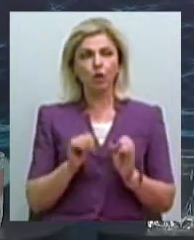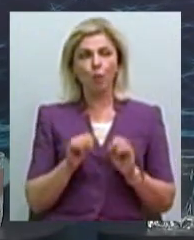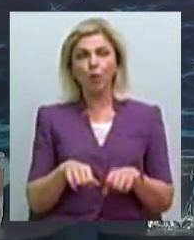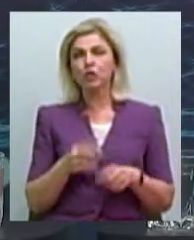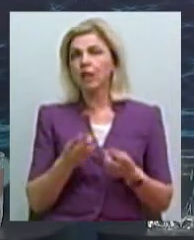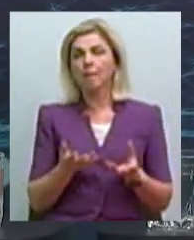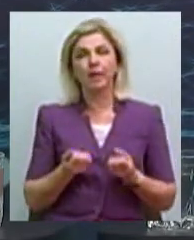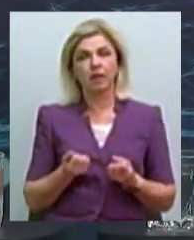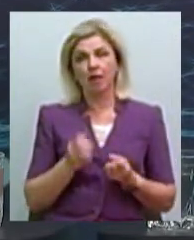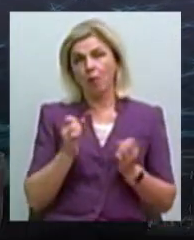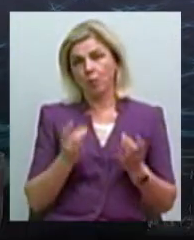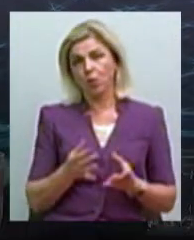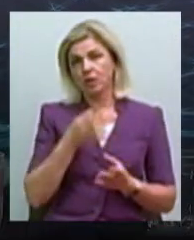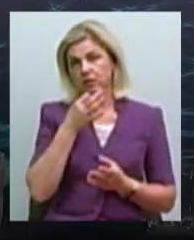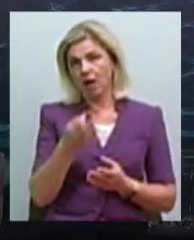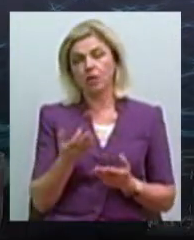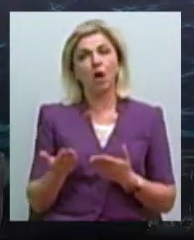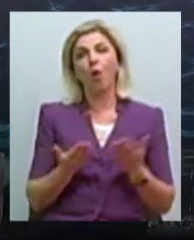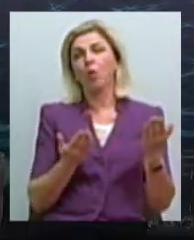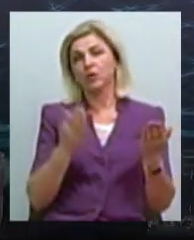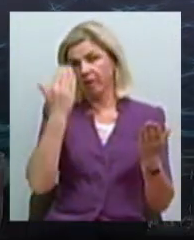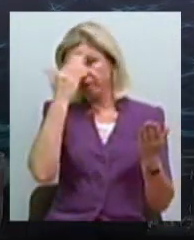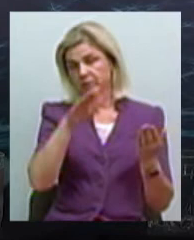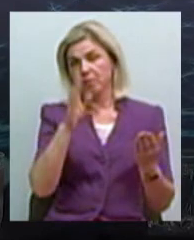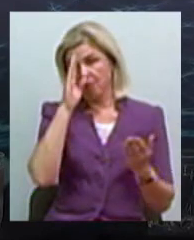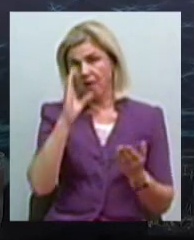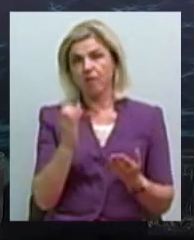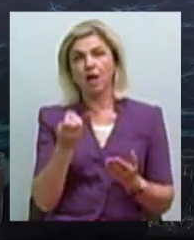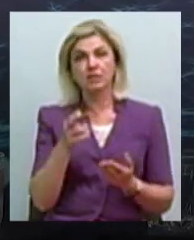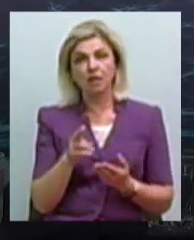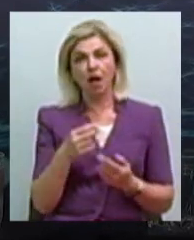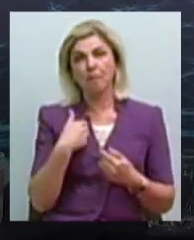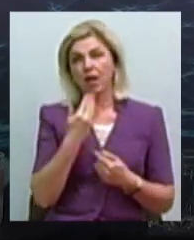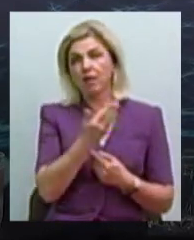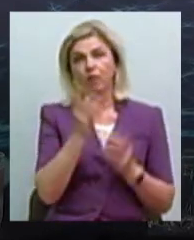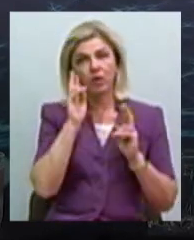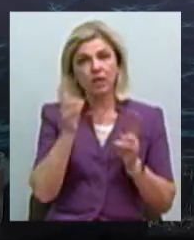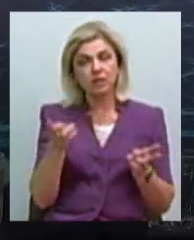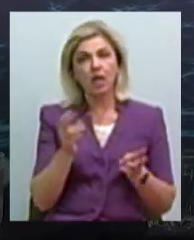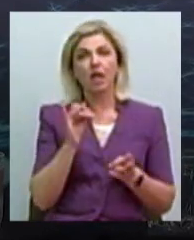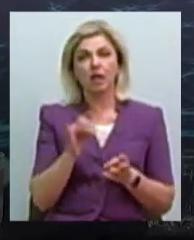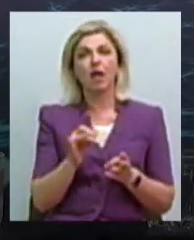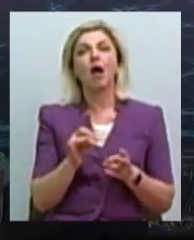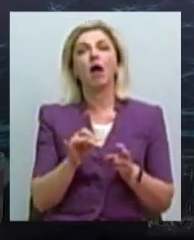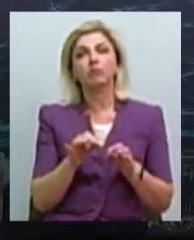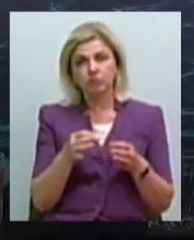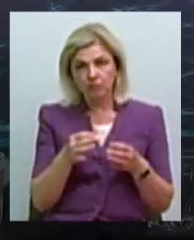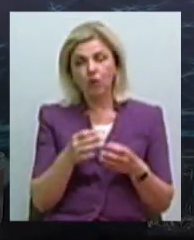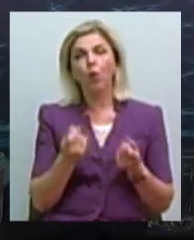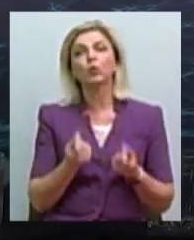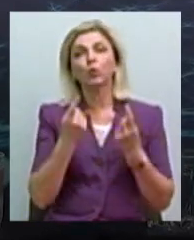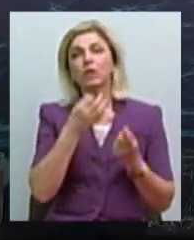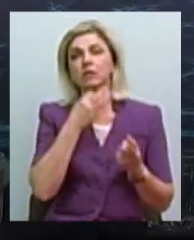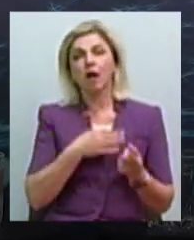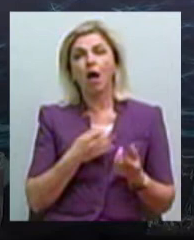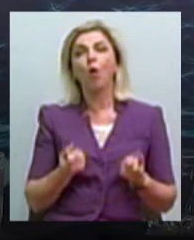потому что скажут, это какой-то Вася, мы его не знаем. Кто это? Задекларируйте вообще, откуда они взялись. Должен